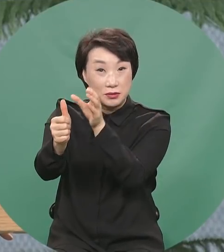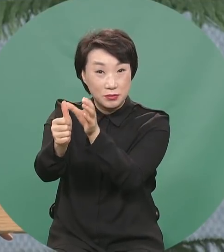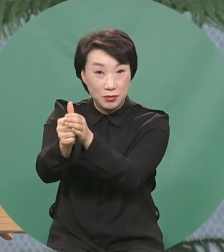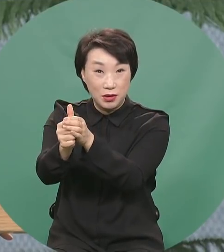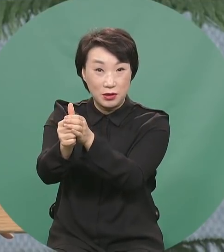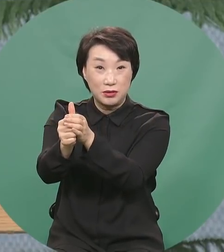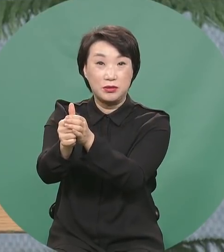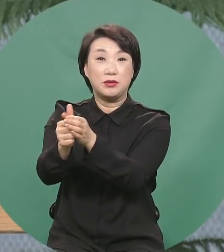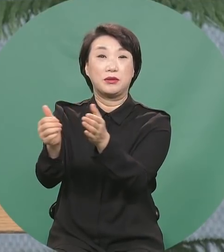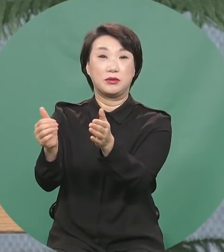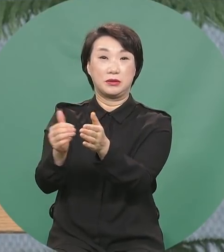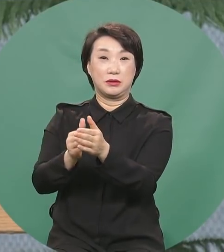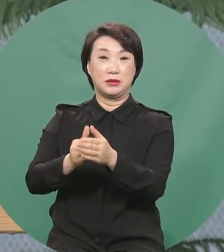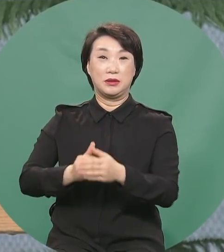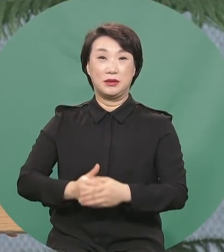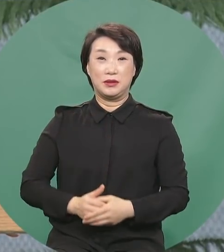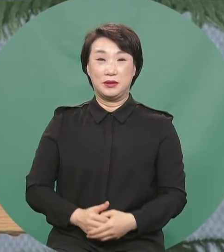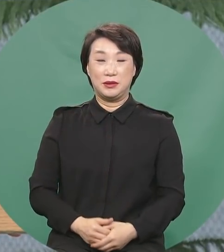짊어지셨으니